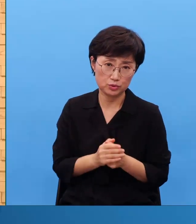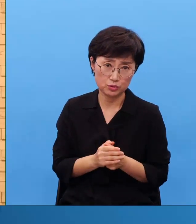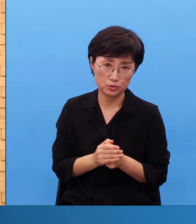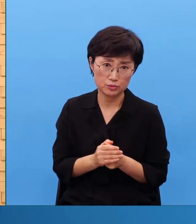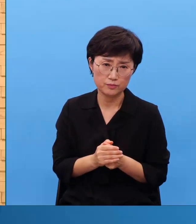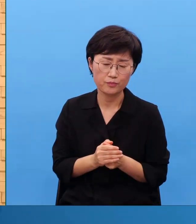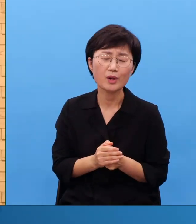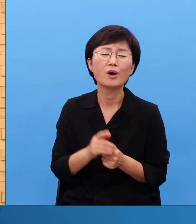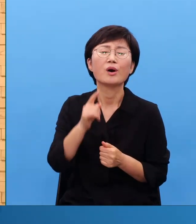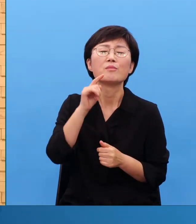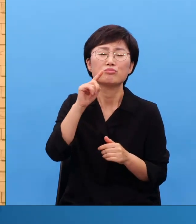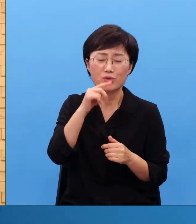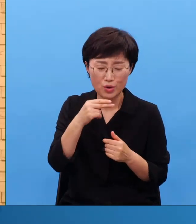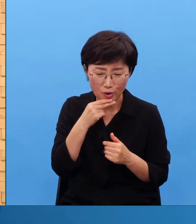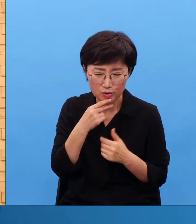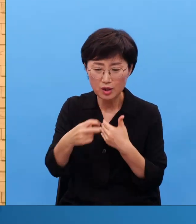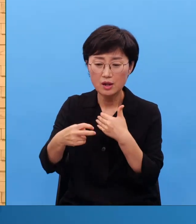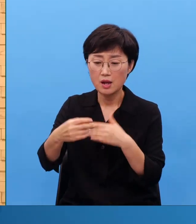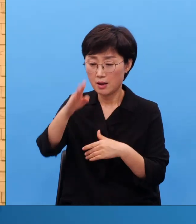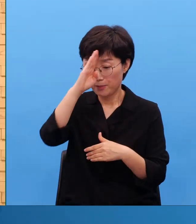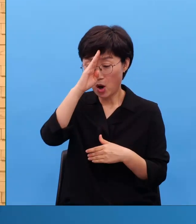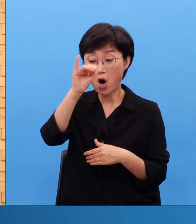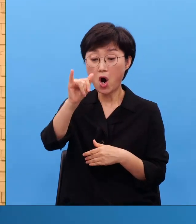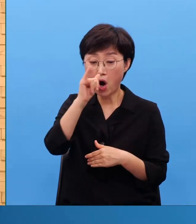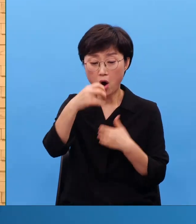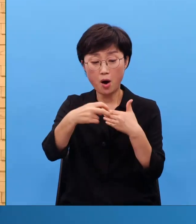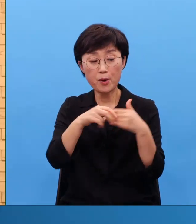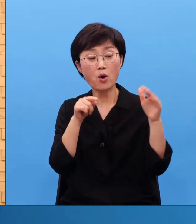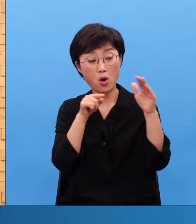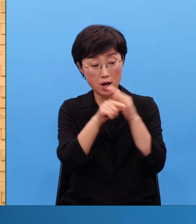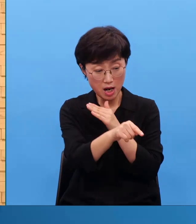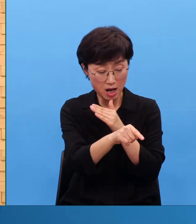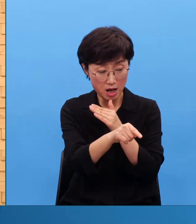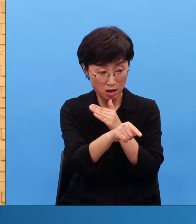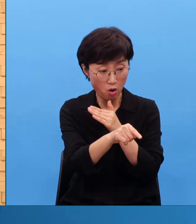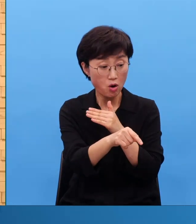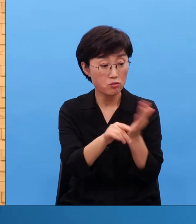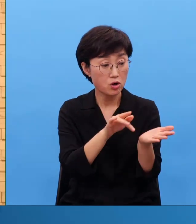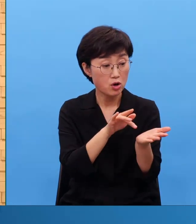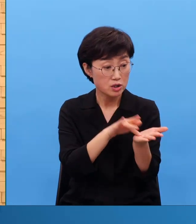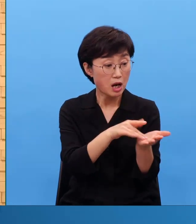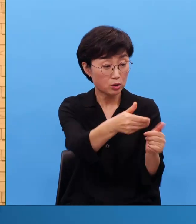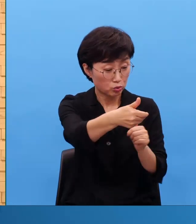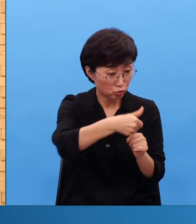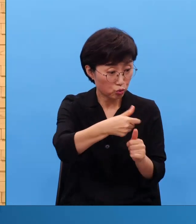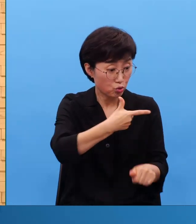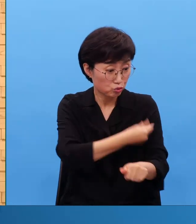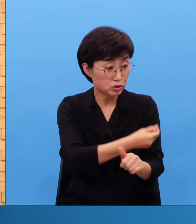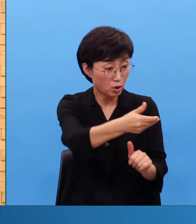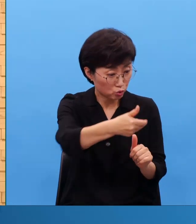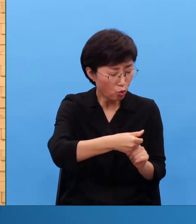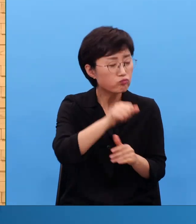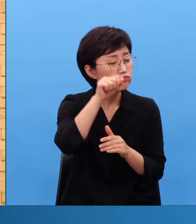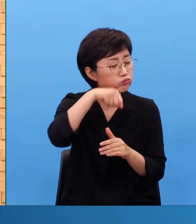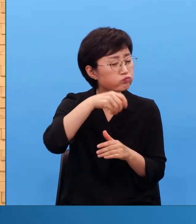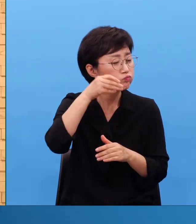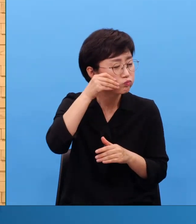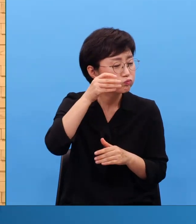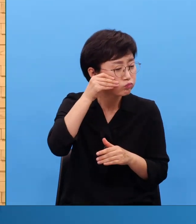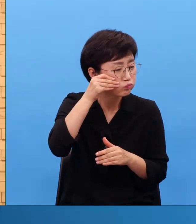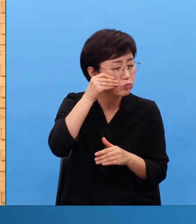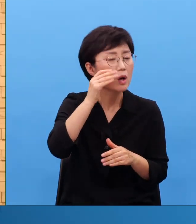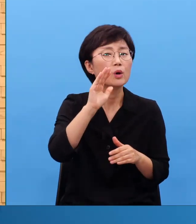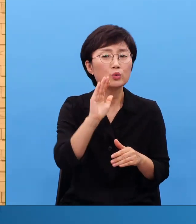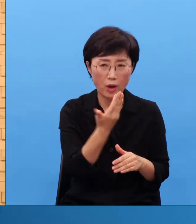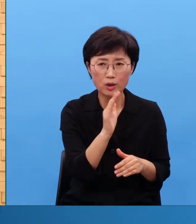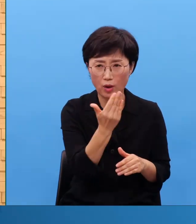무슨 상식이고요. 하면서 내 생각과 마음을 계속 살려야 돼요. And so it's only common sense to listen to your doctor and do 중요합니다. according to what